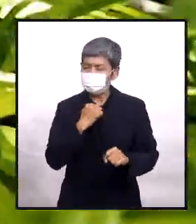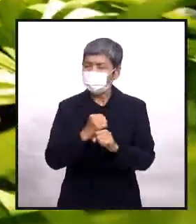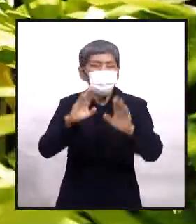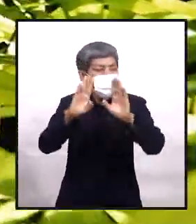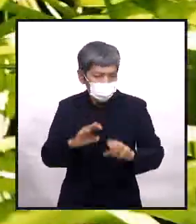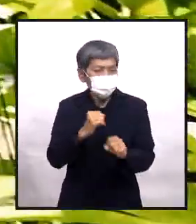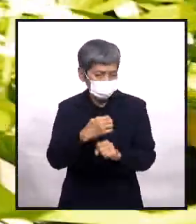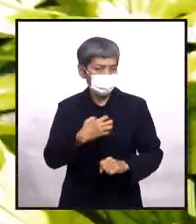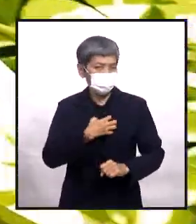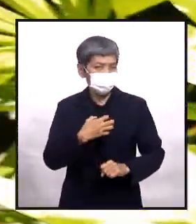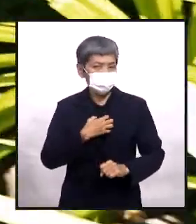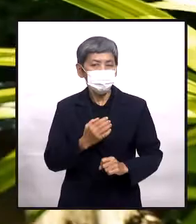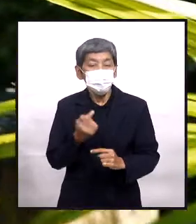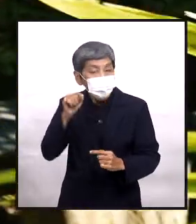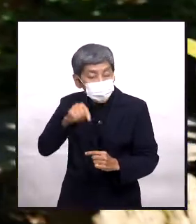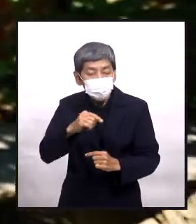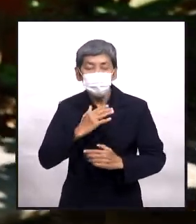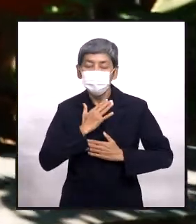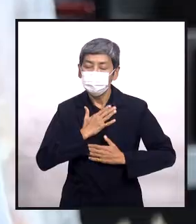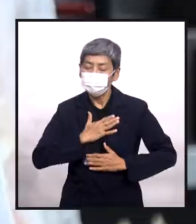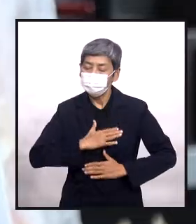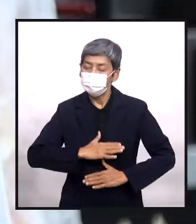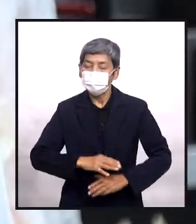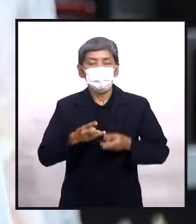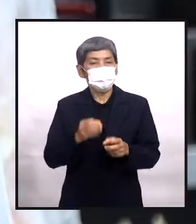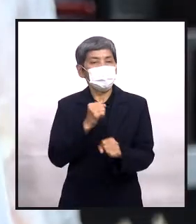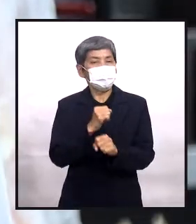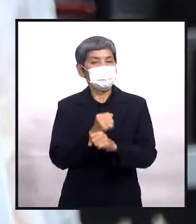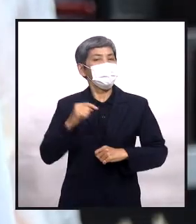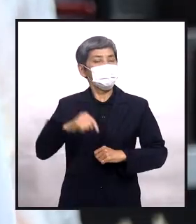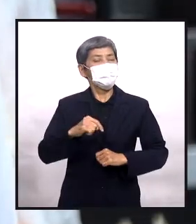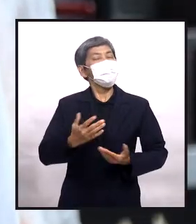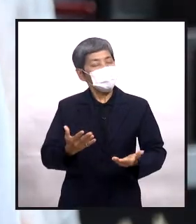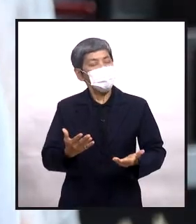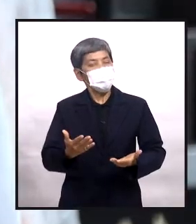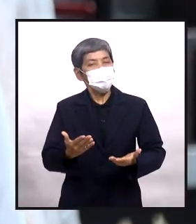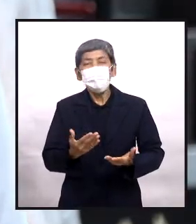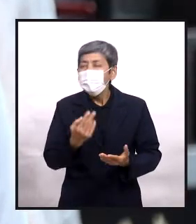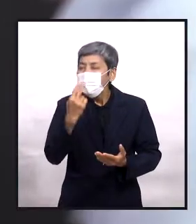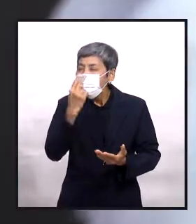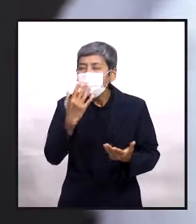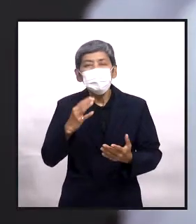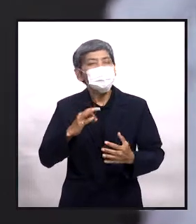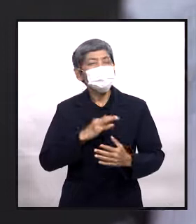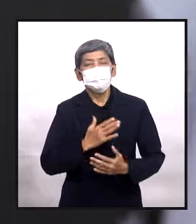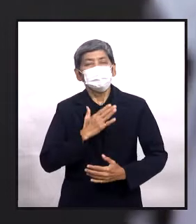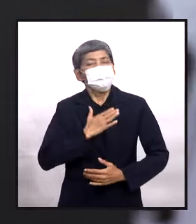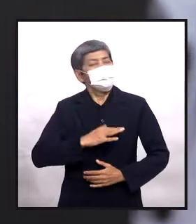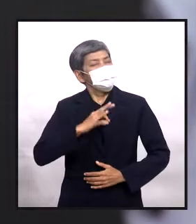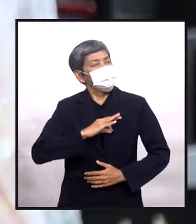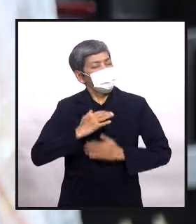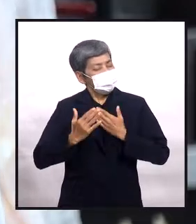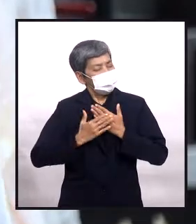ญลักษณ์อะไรสักอย่างหนึ่งเพื่อมาเป็นจุดที่แบบสะกิดใจแล้วกันทำยังไงให้ที่แปลงนี้มันพอจะเป็นเหมือนสัญลักษณ์เชิงสัญลักษณ์สะกิดใ